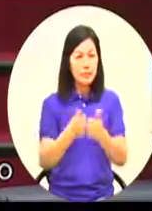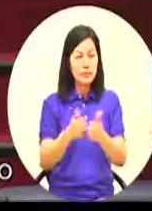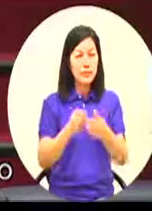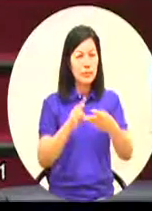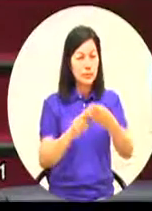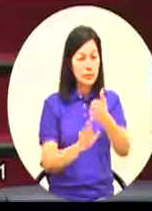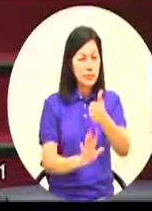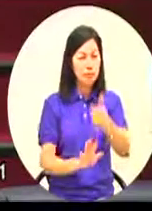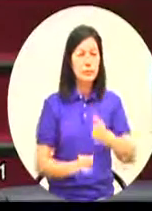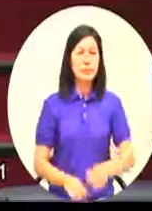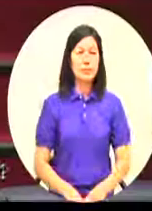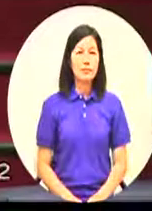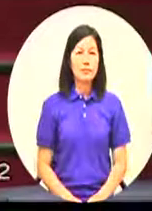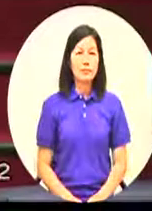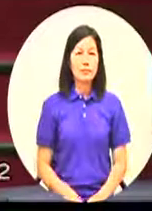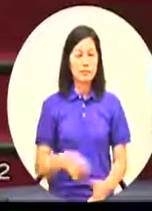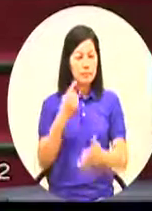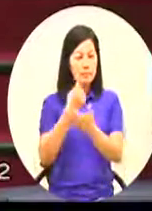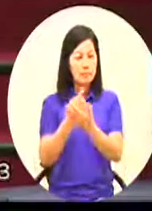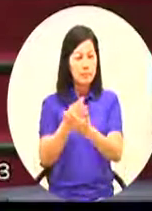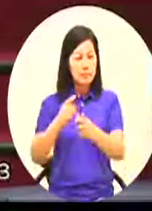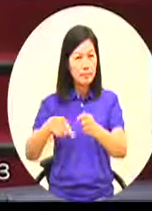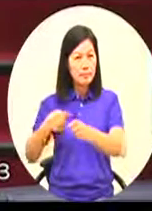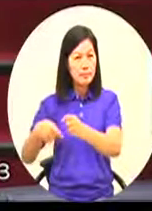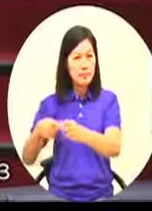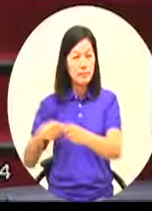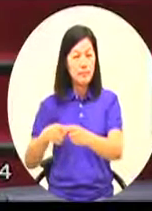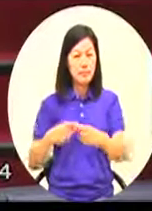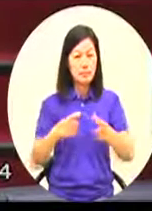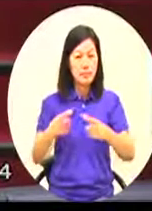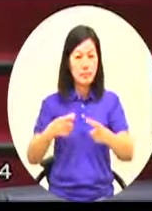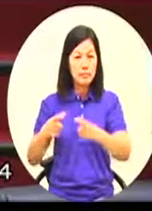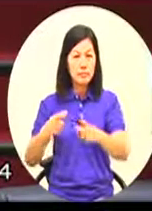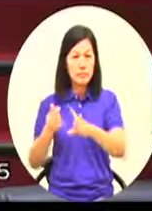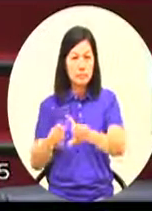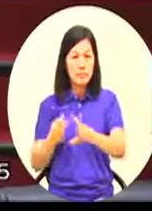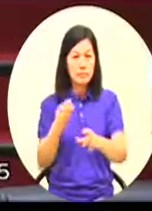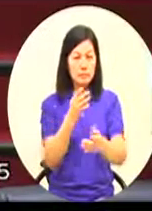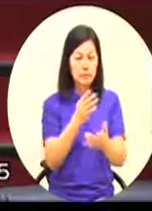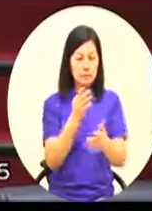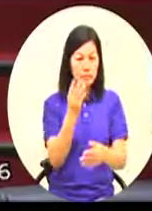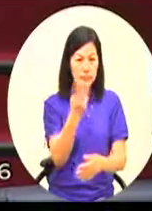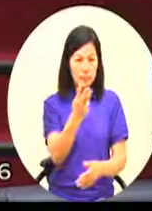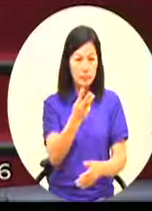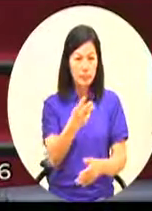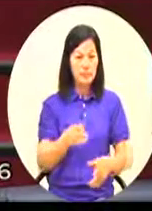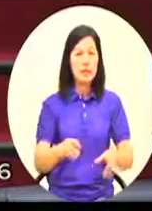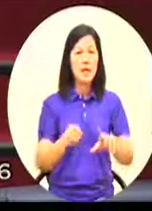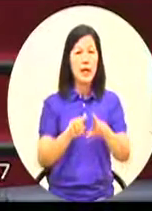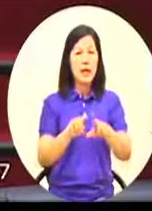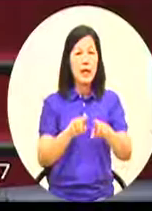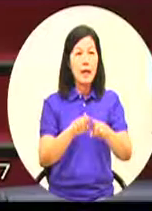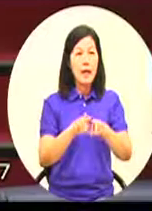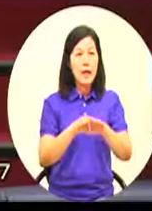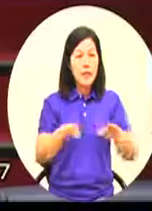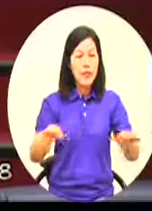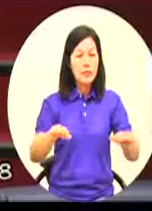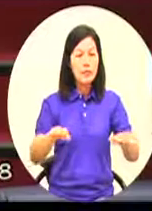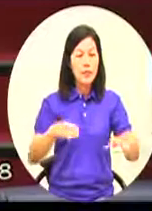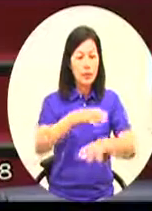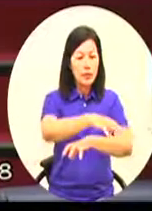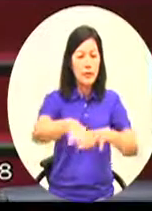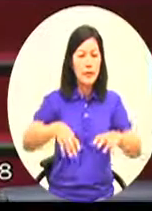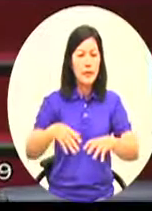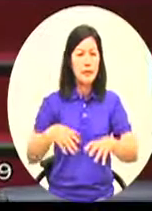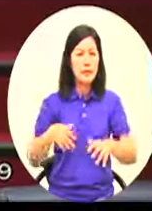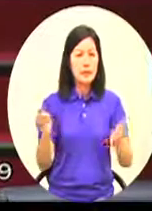每一年我们三个园区呢，都有编列这个安全部落安全环境建设的一